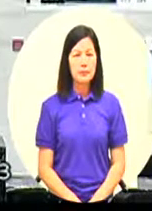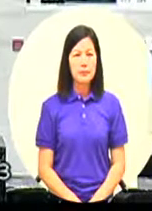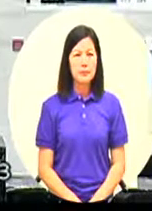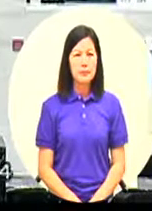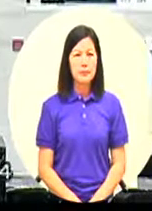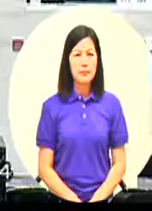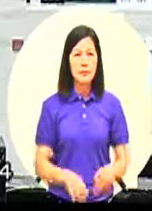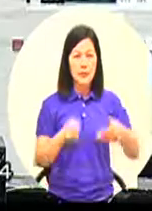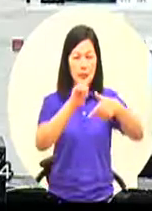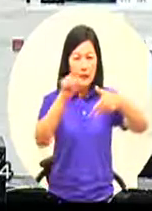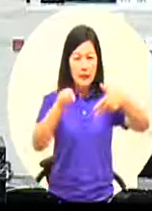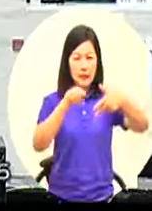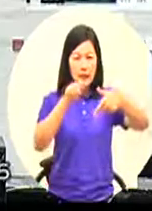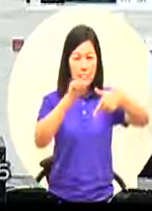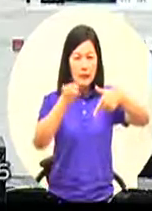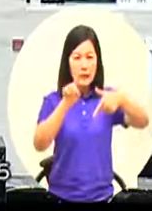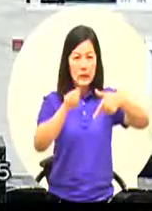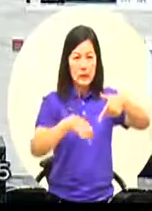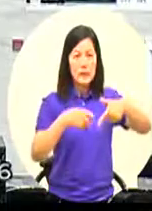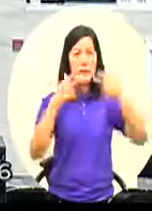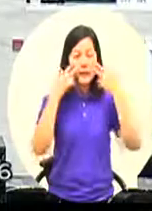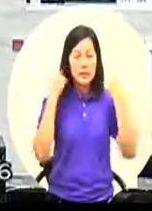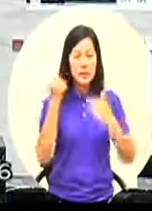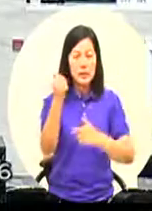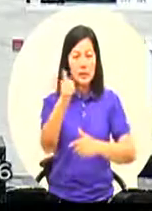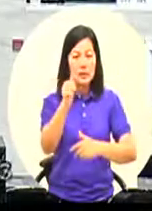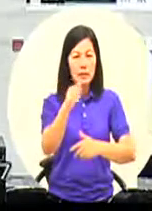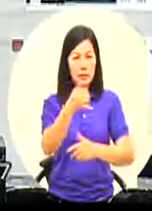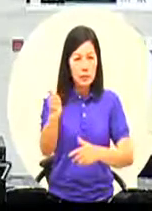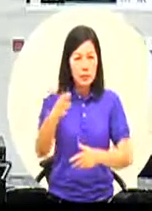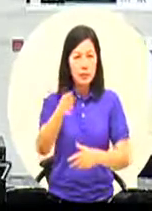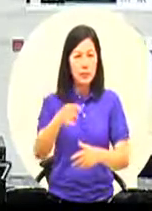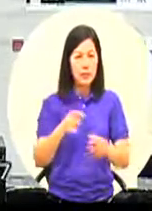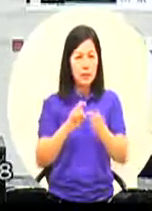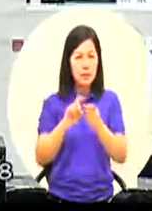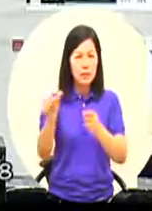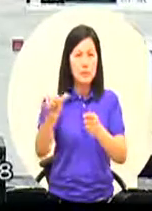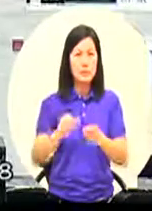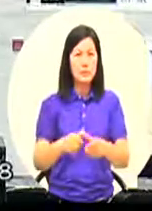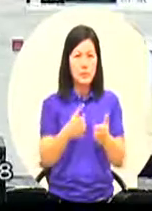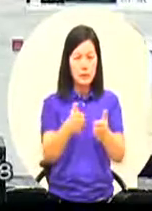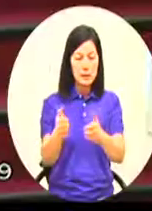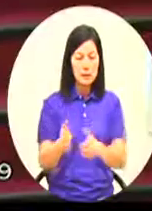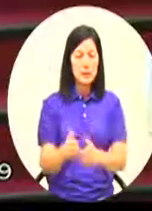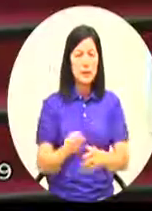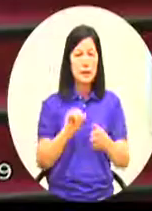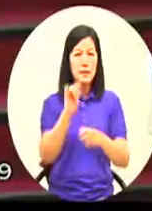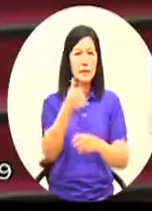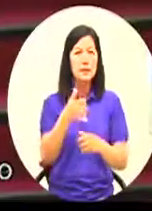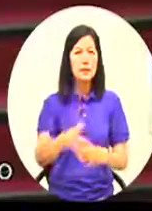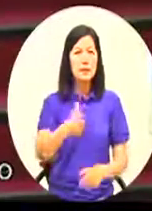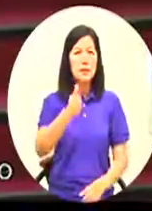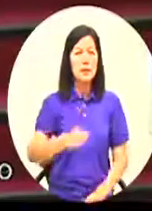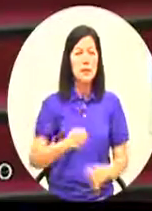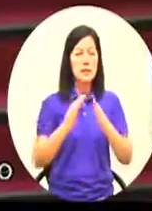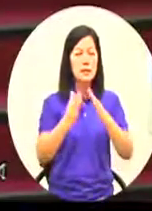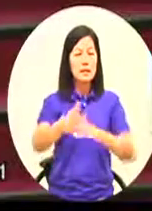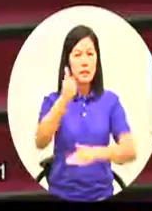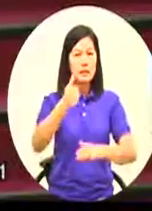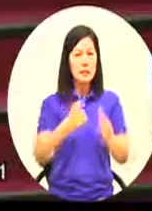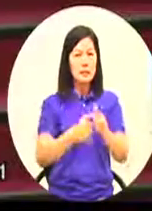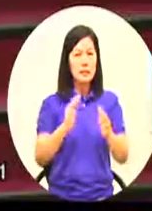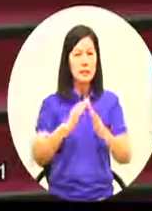大贝亚夫议员，政府议员质询15分钟。 谢谢议长，市长。副市